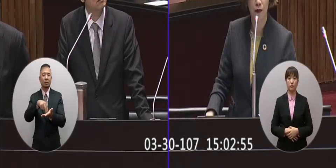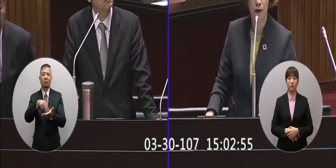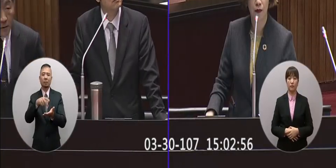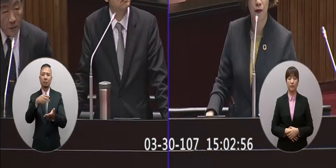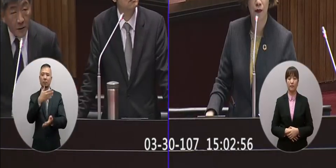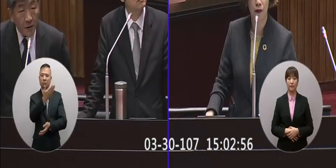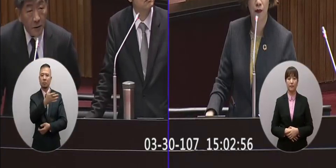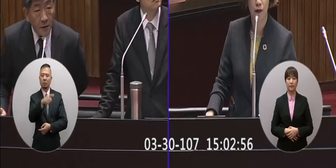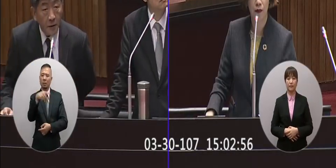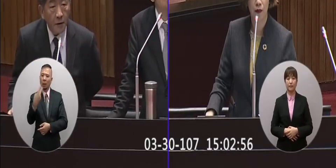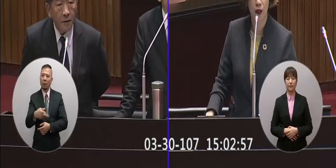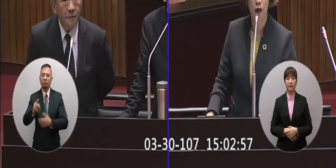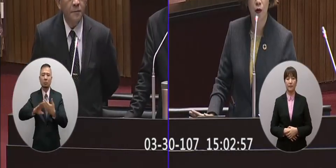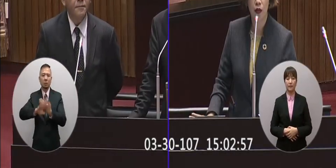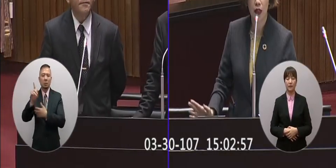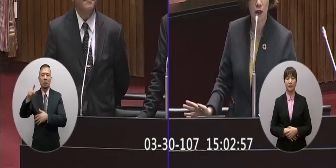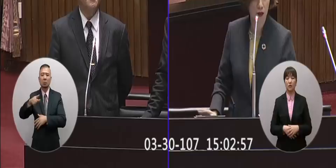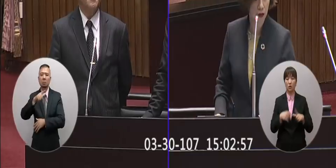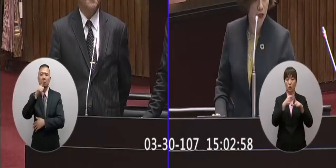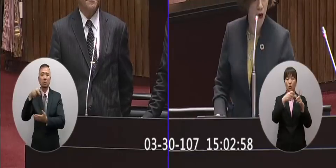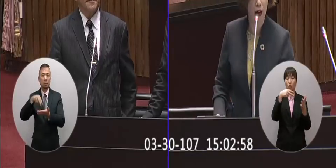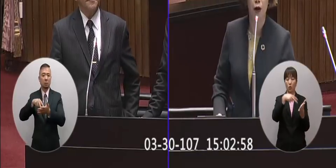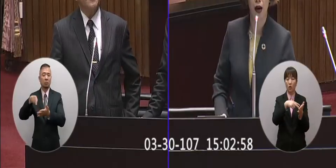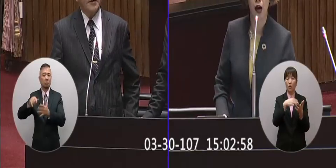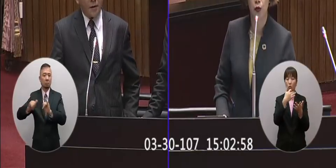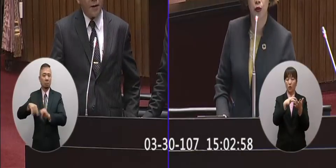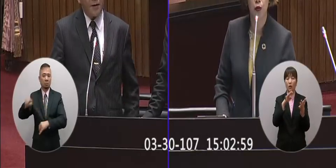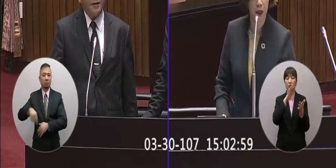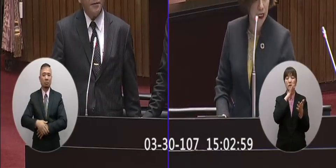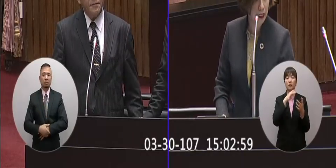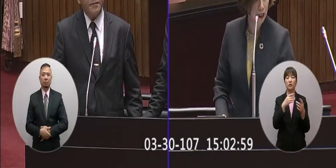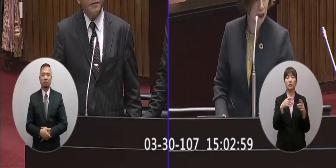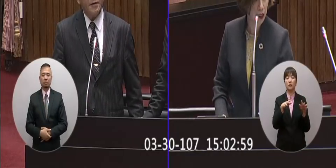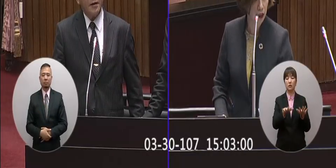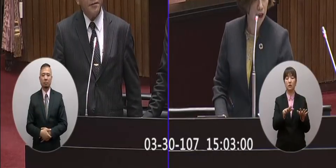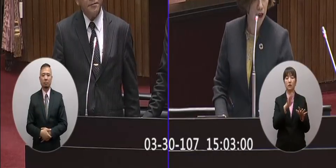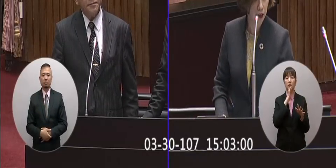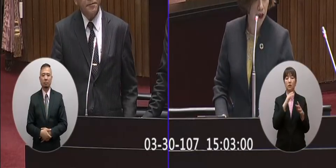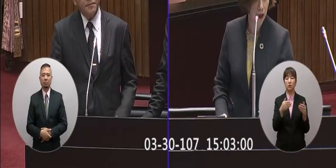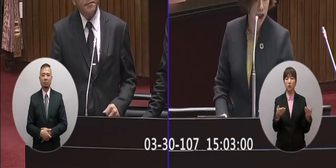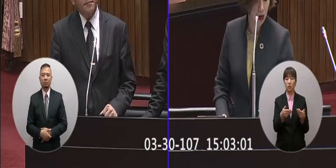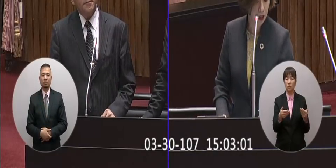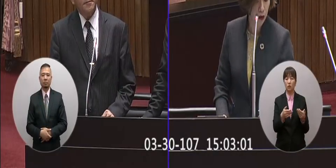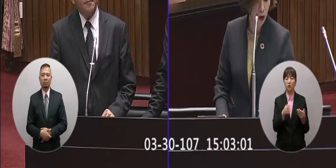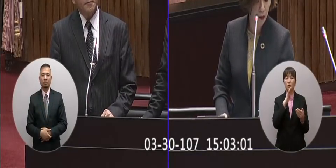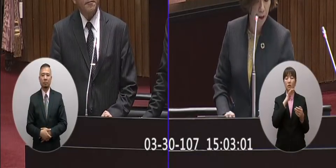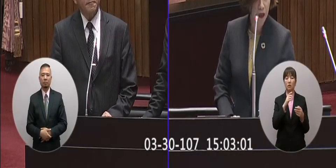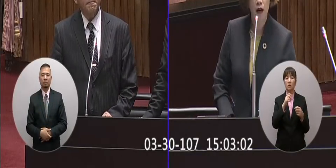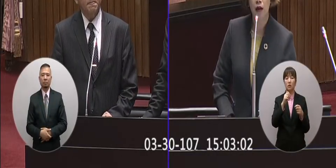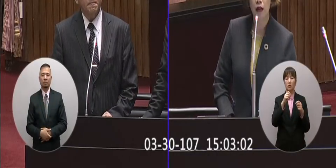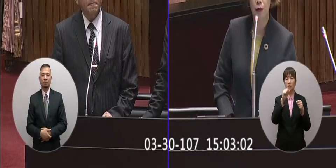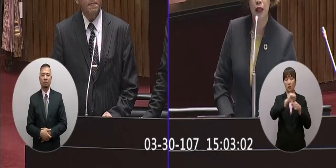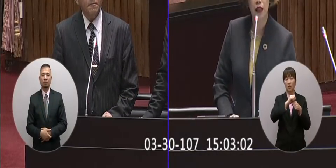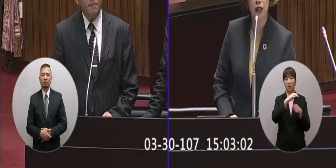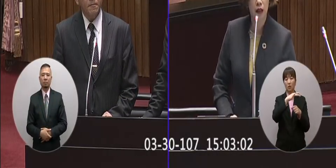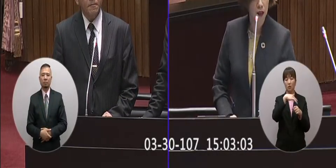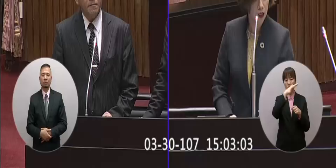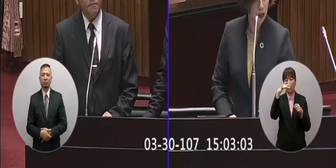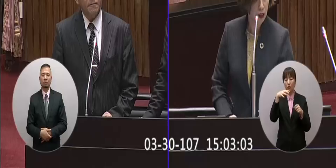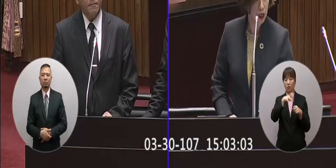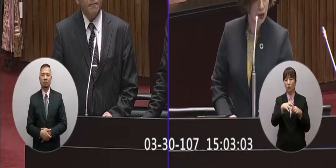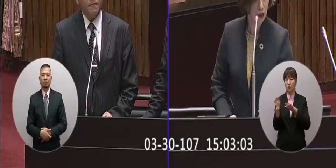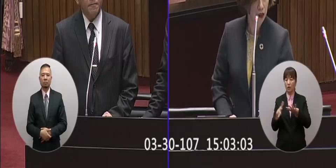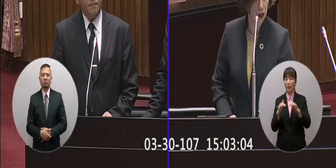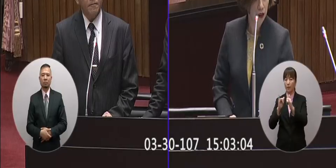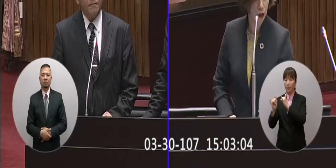他还有几个是民间的？ 公立的是草寮嘛，哈，就是我们现在讲的这一个嘉老山庄嘛。那民间的